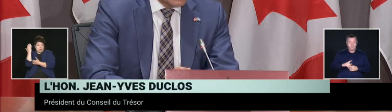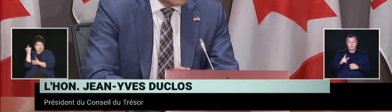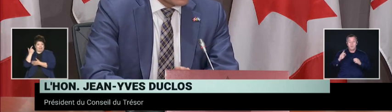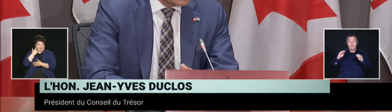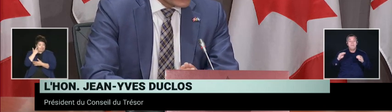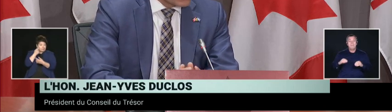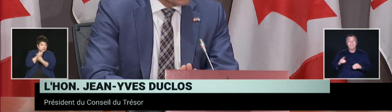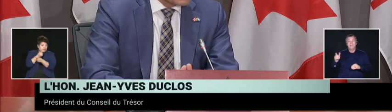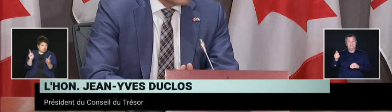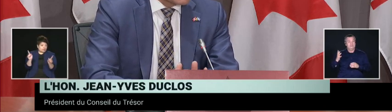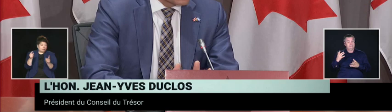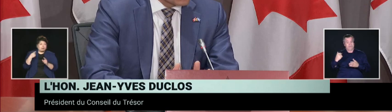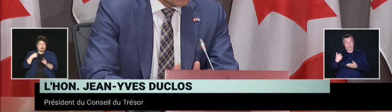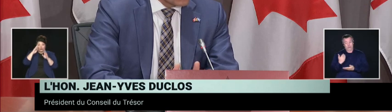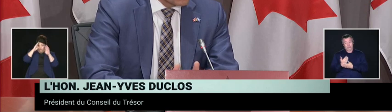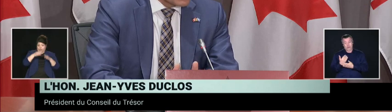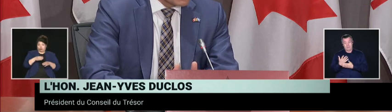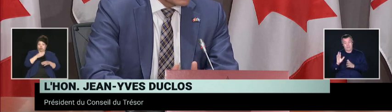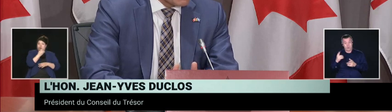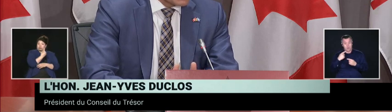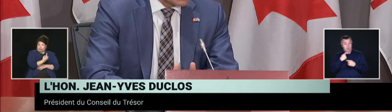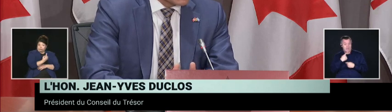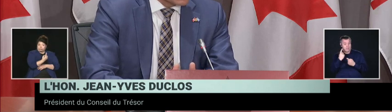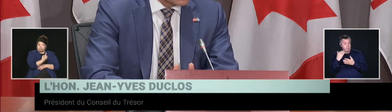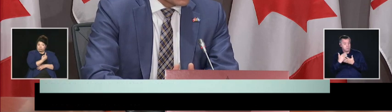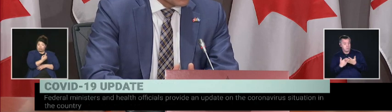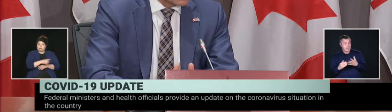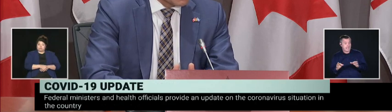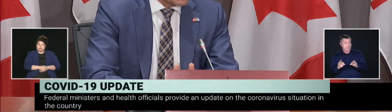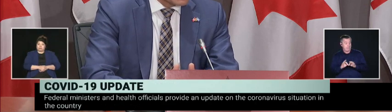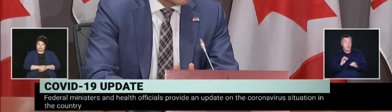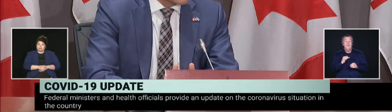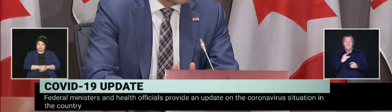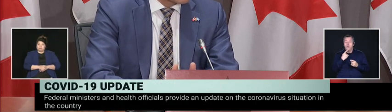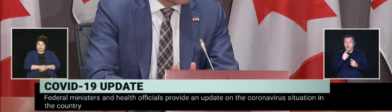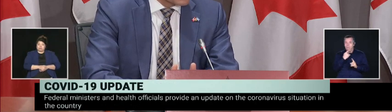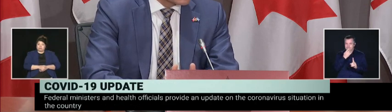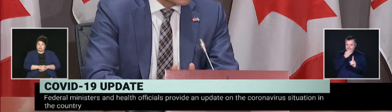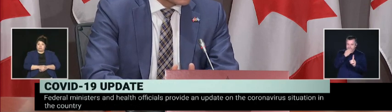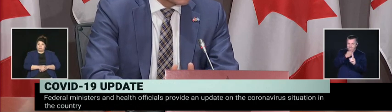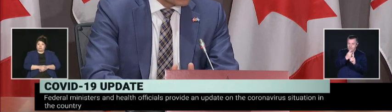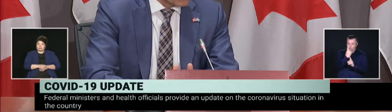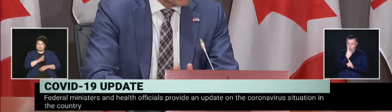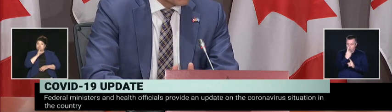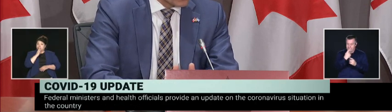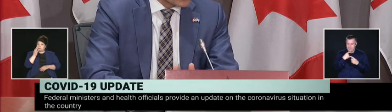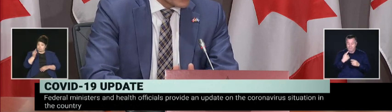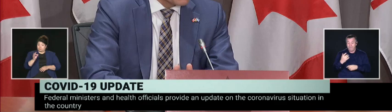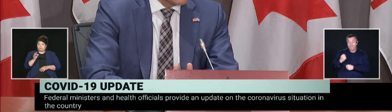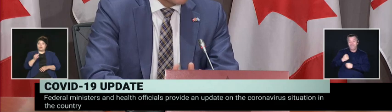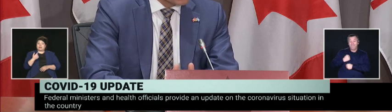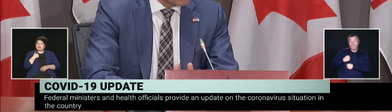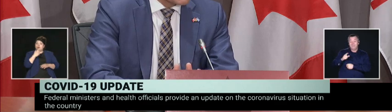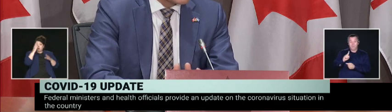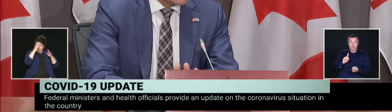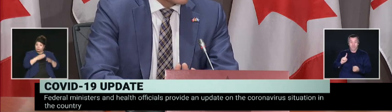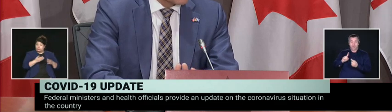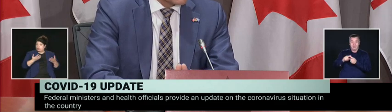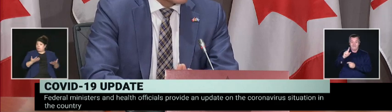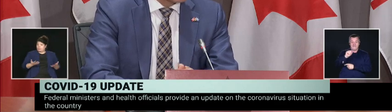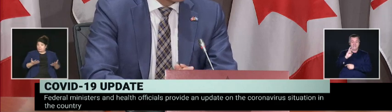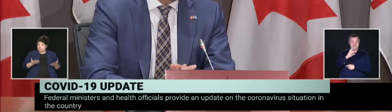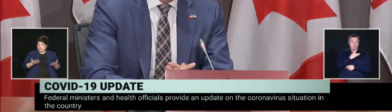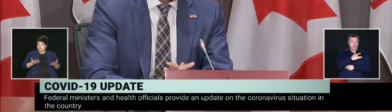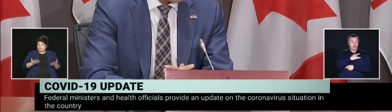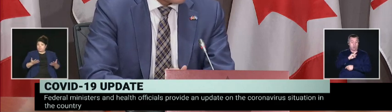one. C'est celui du renouvellement de la présence des forces armées canadiennes jusqu'au 26 juin prochain. Deux